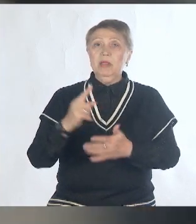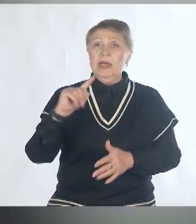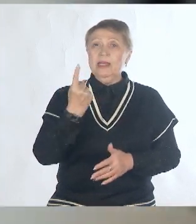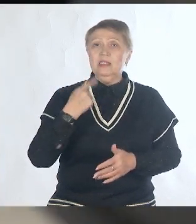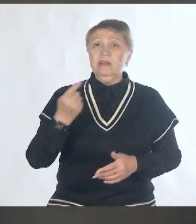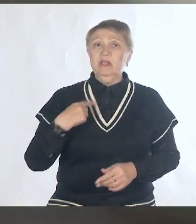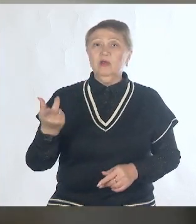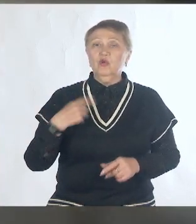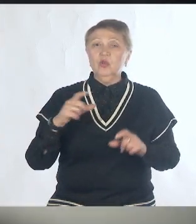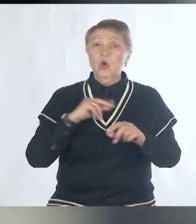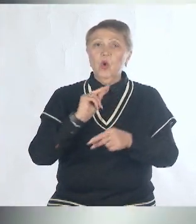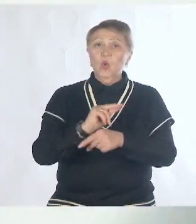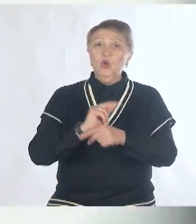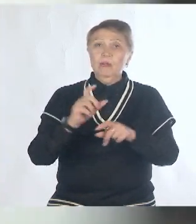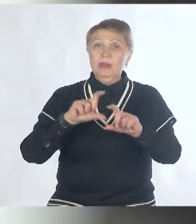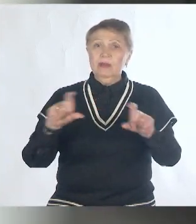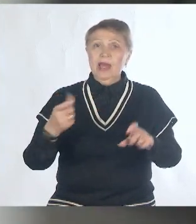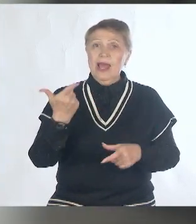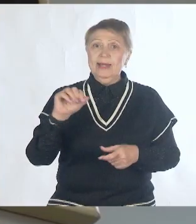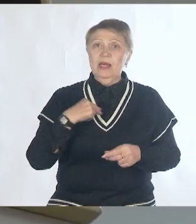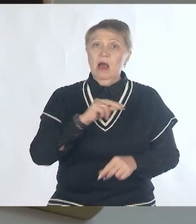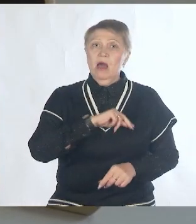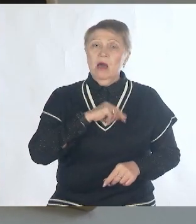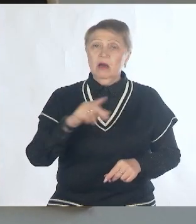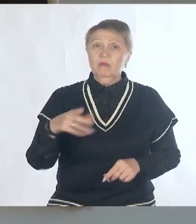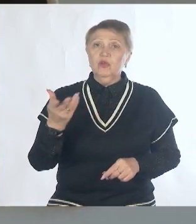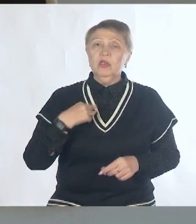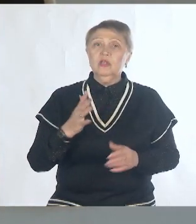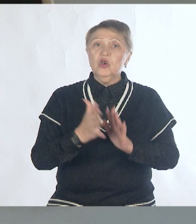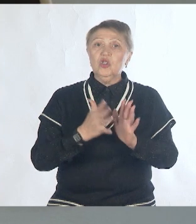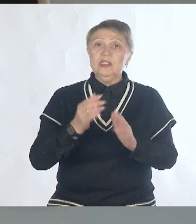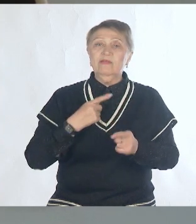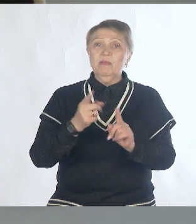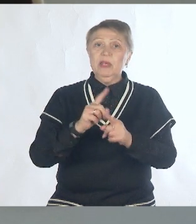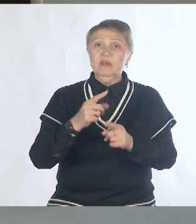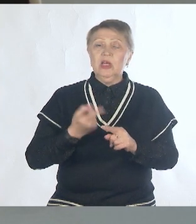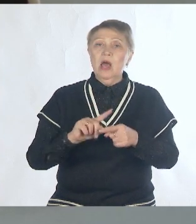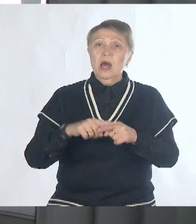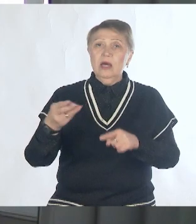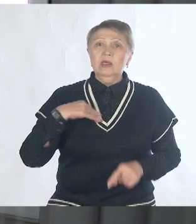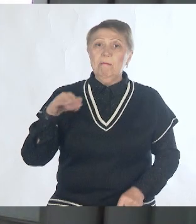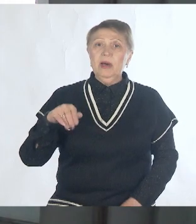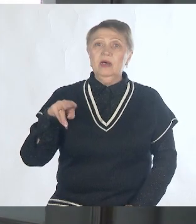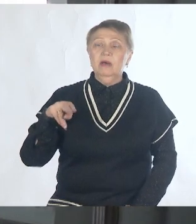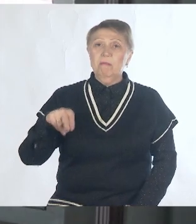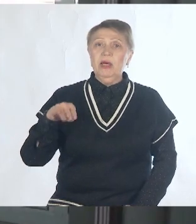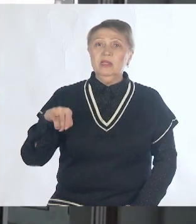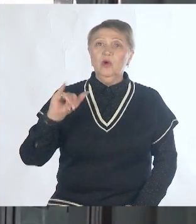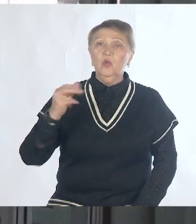где работает сурдопереводчик это вот наша потому номер 6 баллов